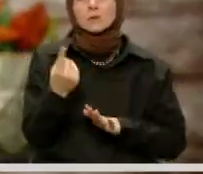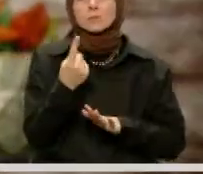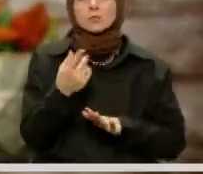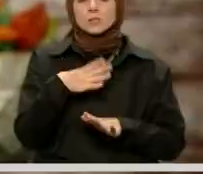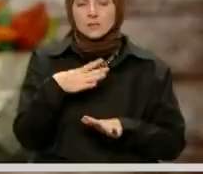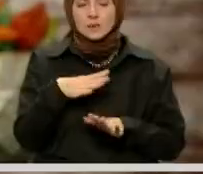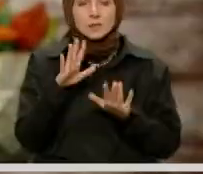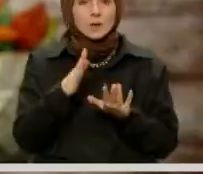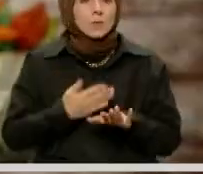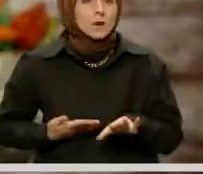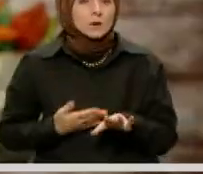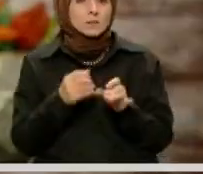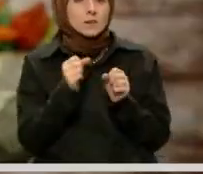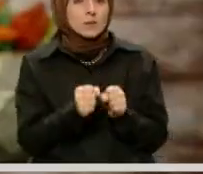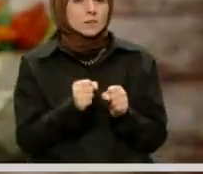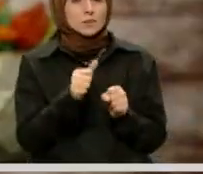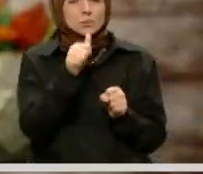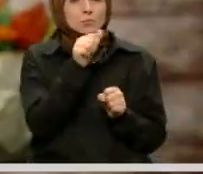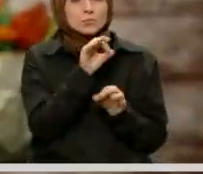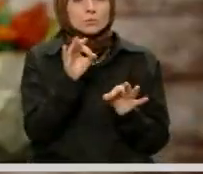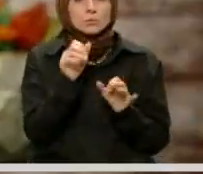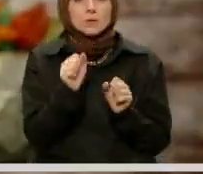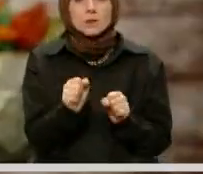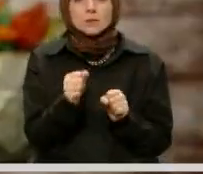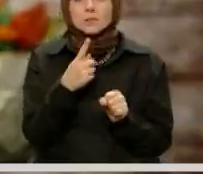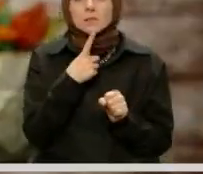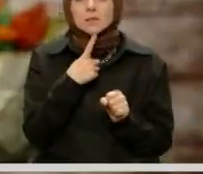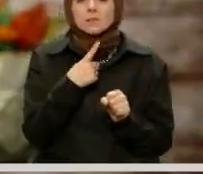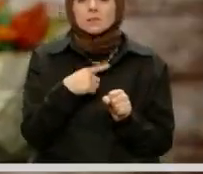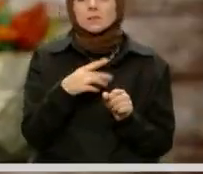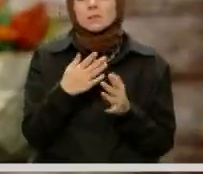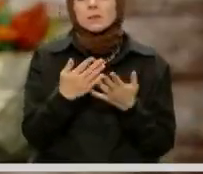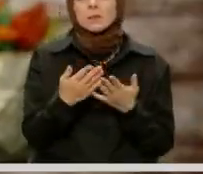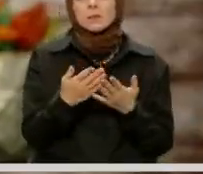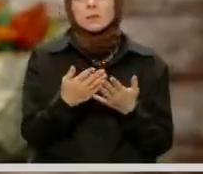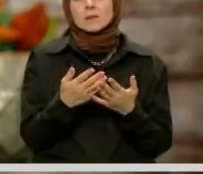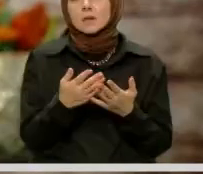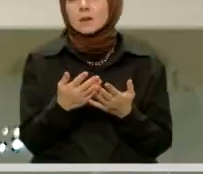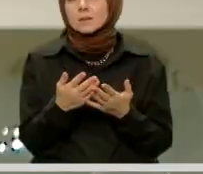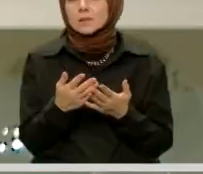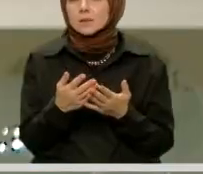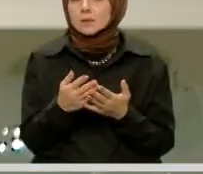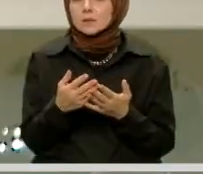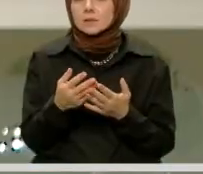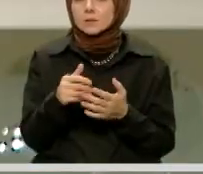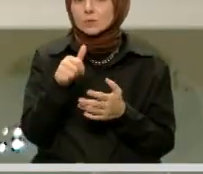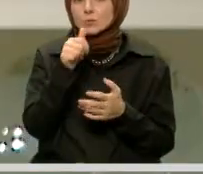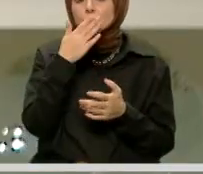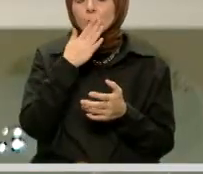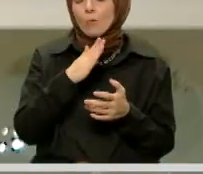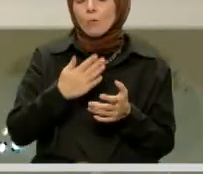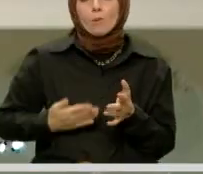susuz kaldık. Nefsimizi törpüledik, dizginledik. Ya bak bir bardak su bile olsa yeter diyecek hale geldik. Evet.